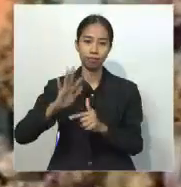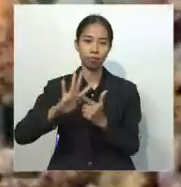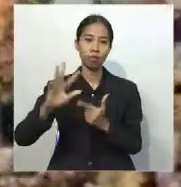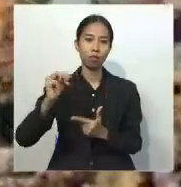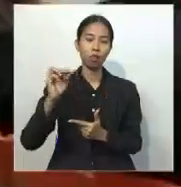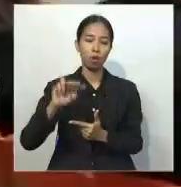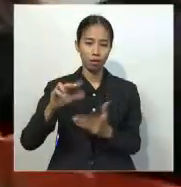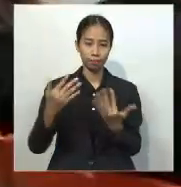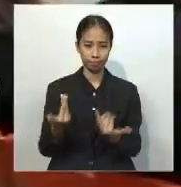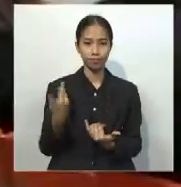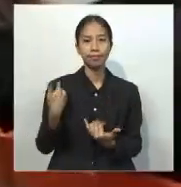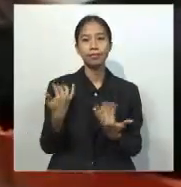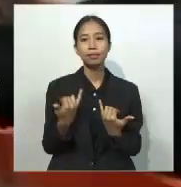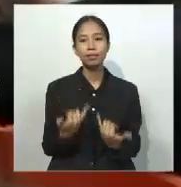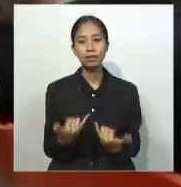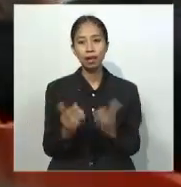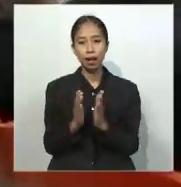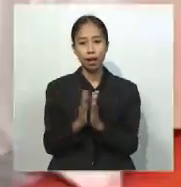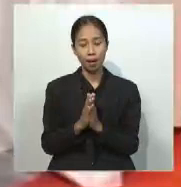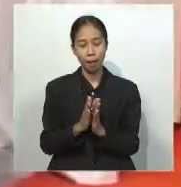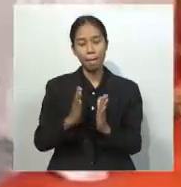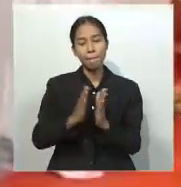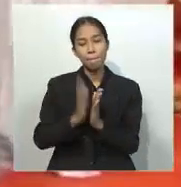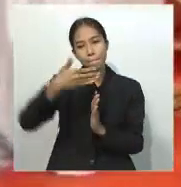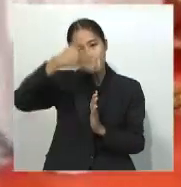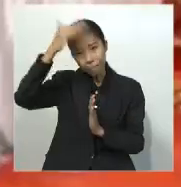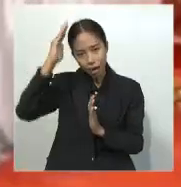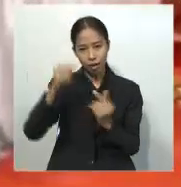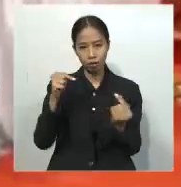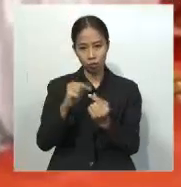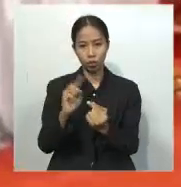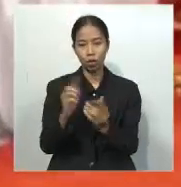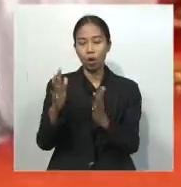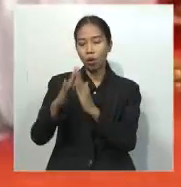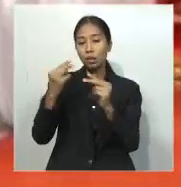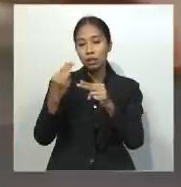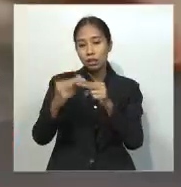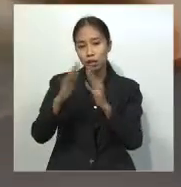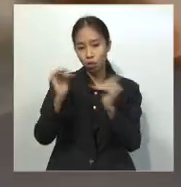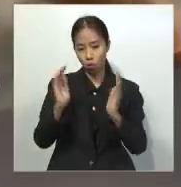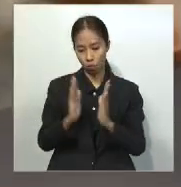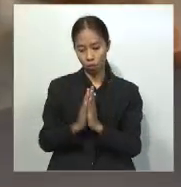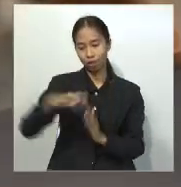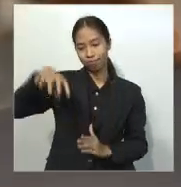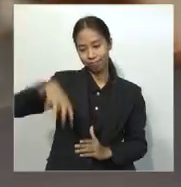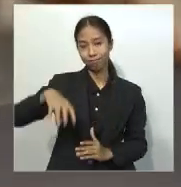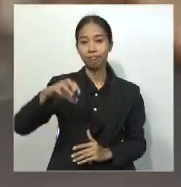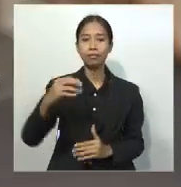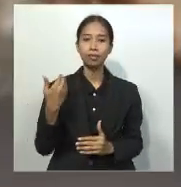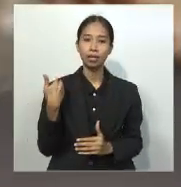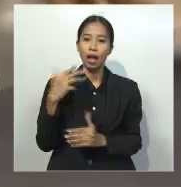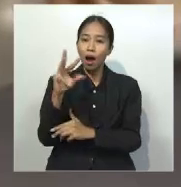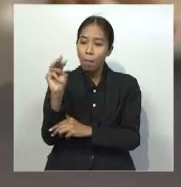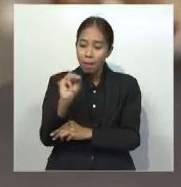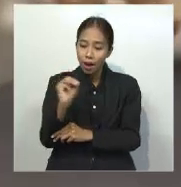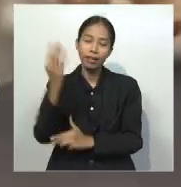ะพระครูสถิตวราพรเป็นพระลูกศิษย์หลวงพ่อคูณที่มาจากวัดสว่างอารมณ์จังหวัดสมุทรปราการได้นำไม้เค